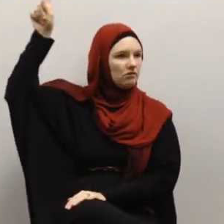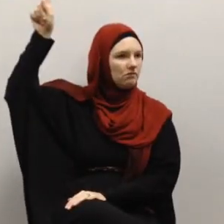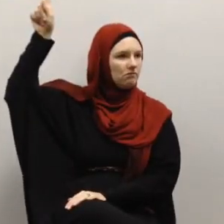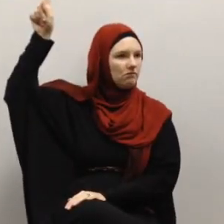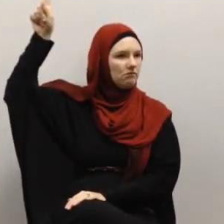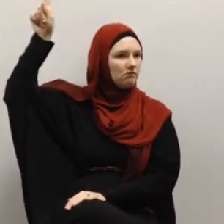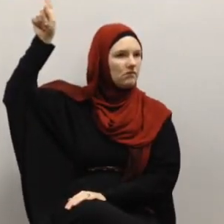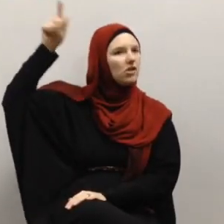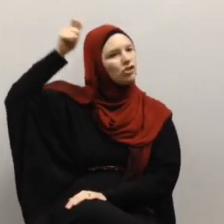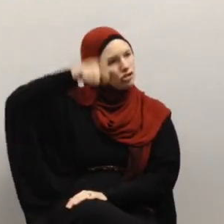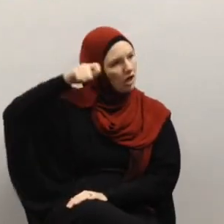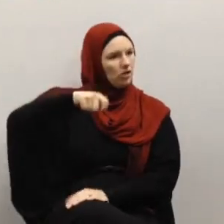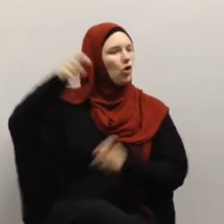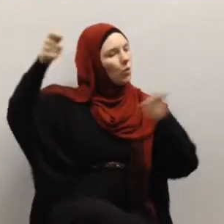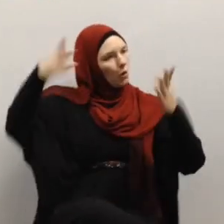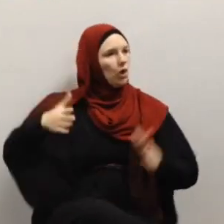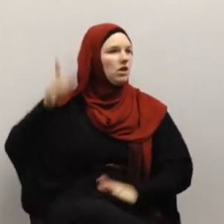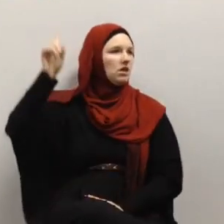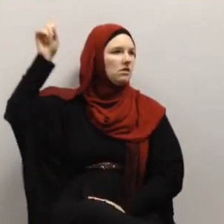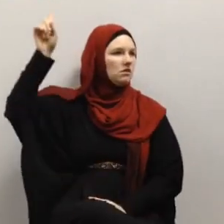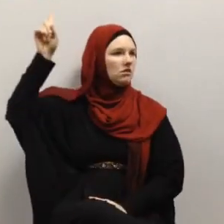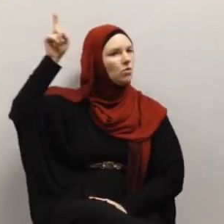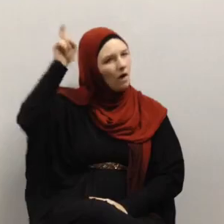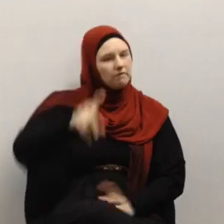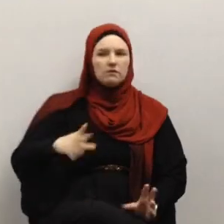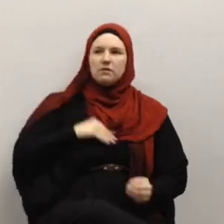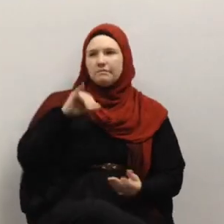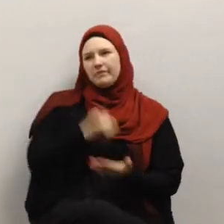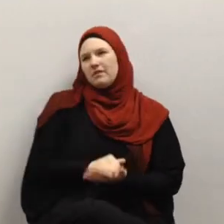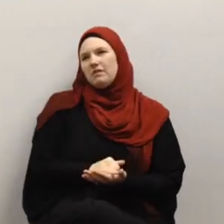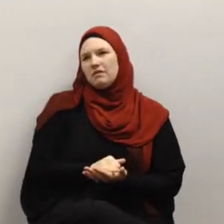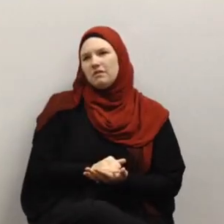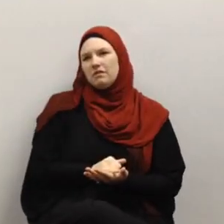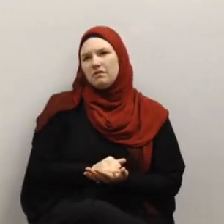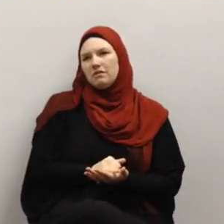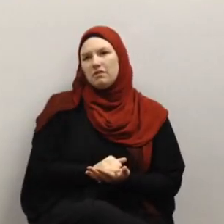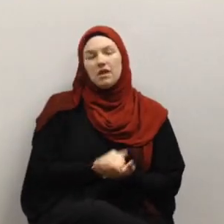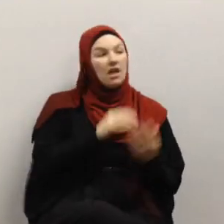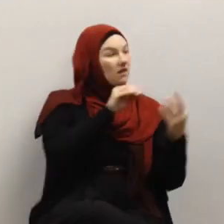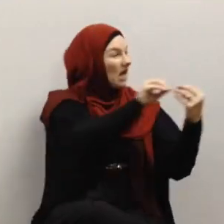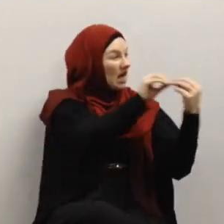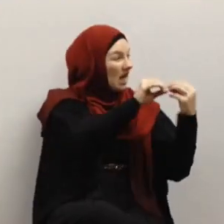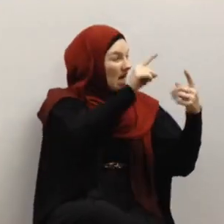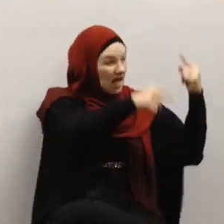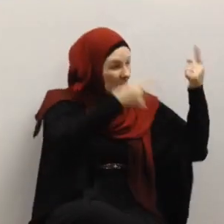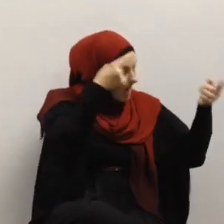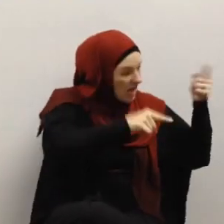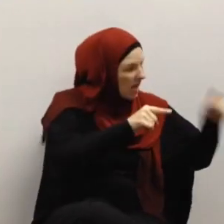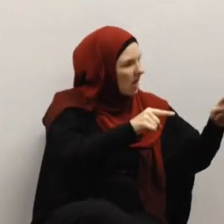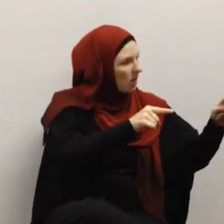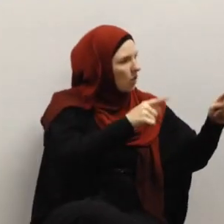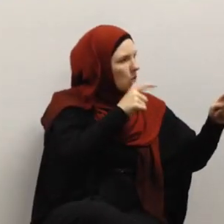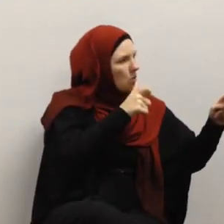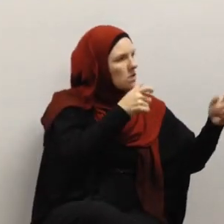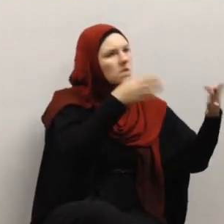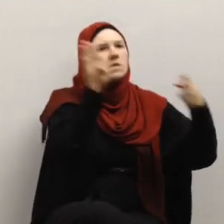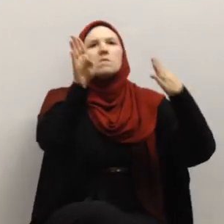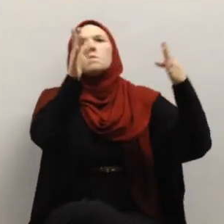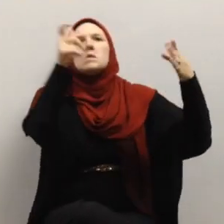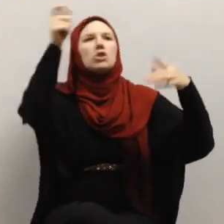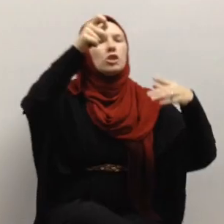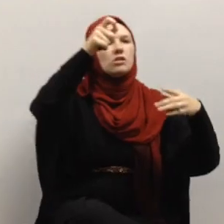فِي مَا شَجَرَ بَيْنَهُمْ. In matters they disputed. ثُمَّ لَا يَجِدُوا